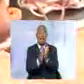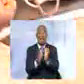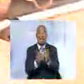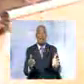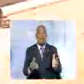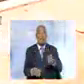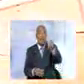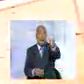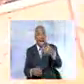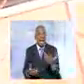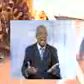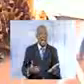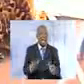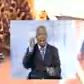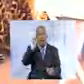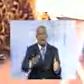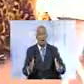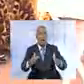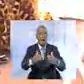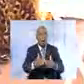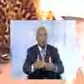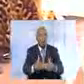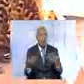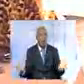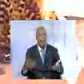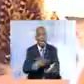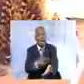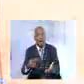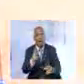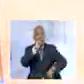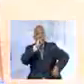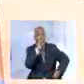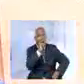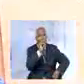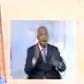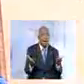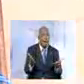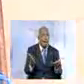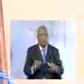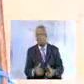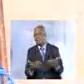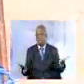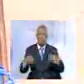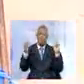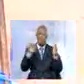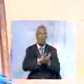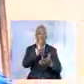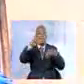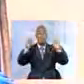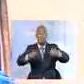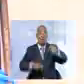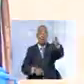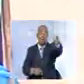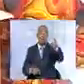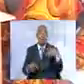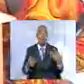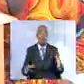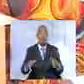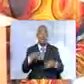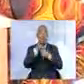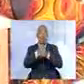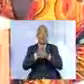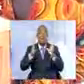Malankasi Léopold est née le 20 juin 2009 à la suite de l'assassinat du professeur Malankasi Léopold en mission